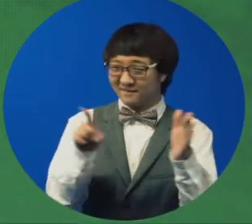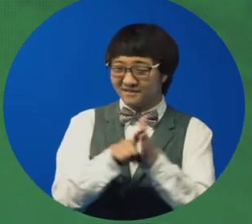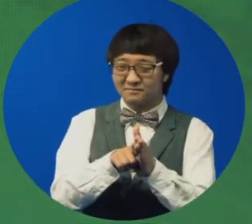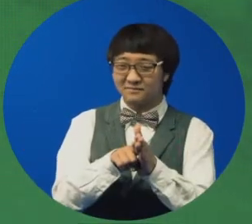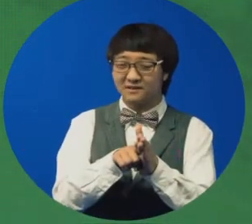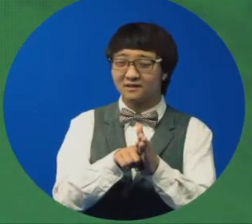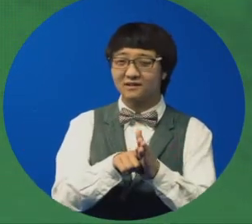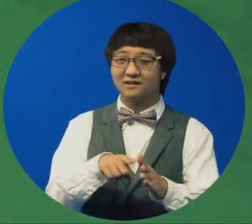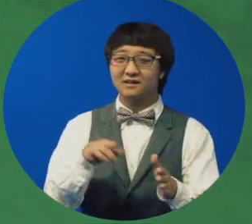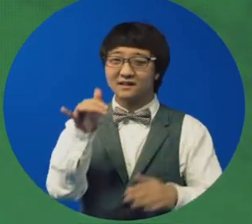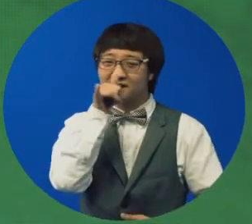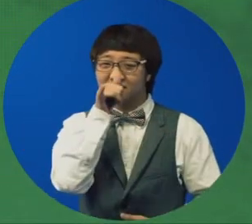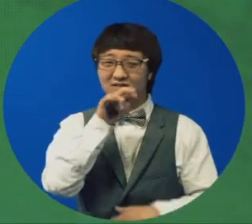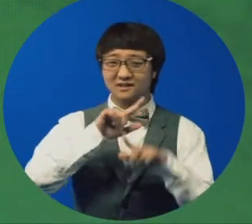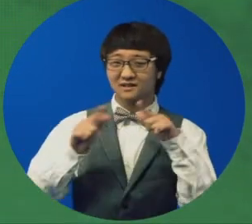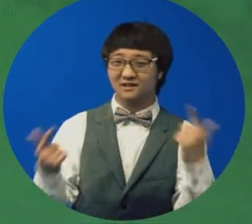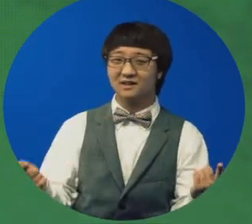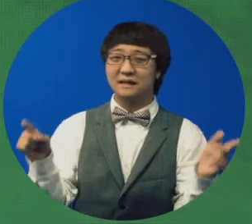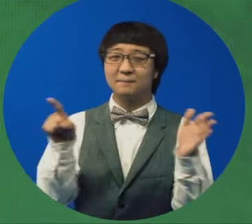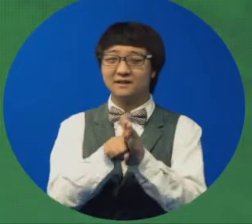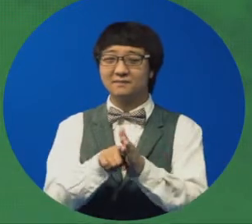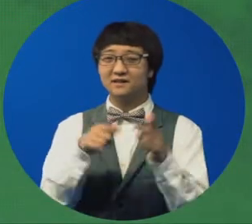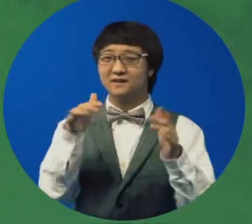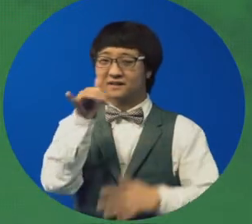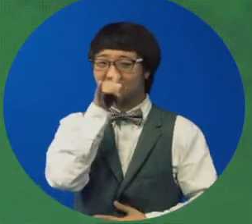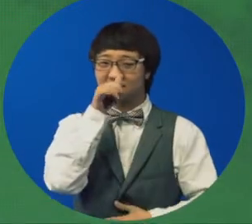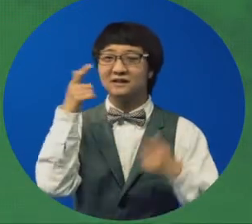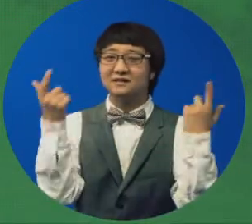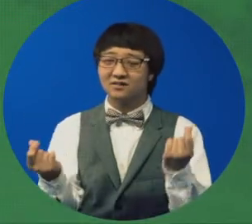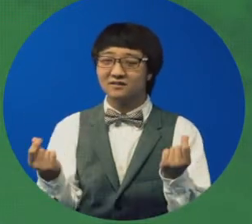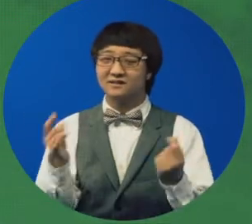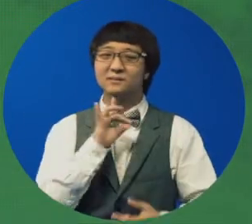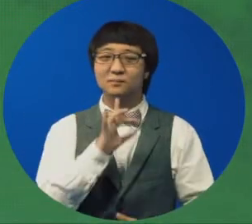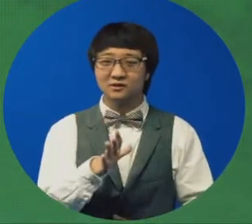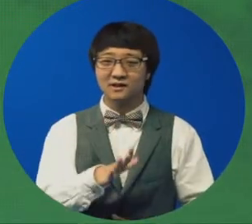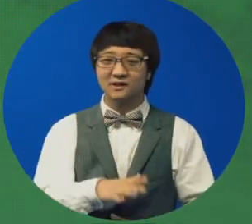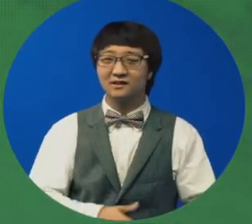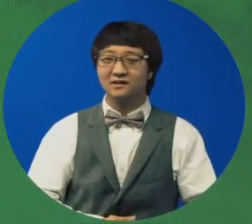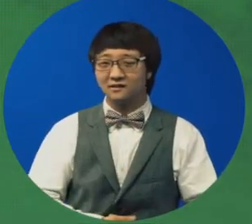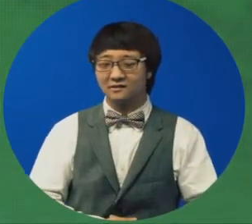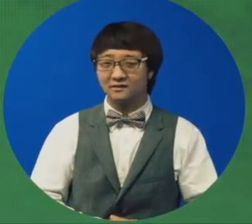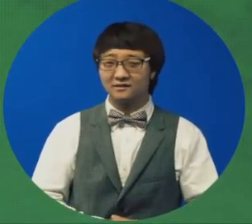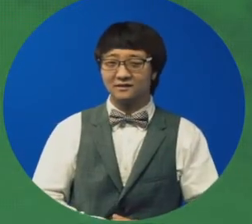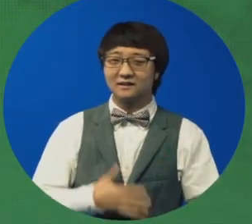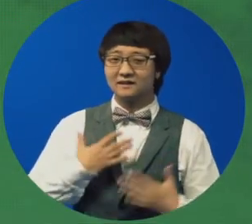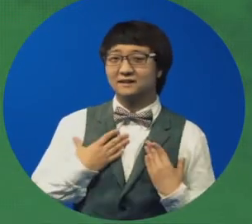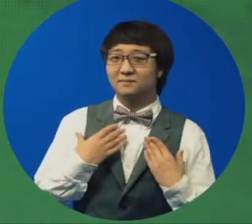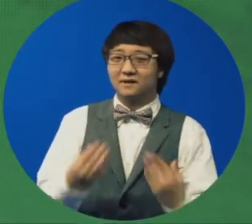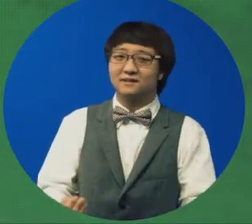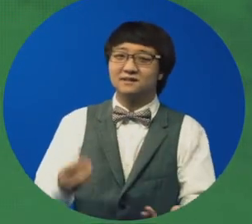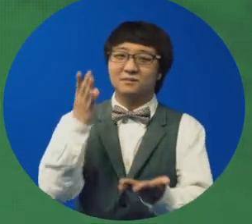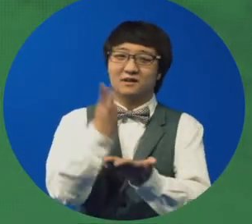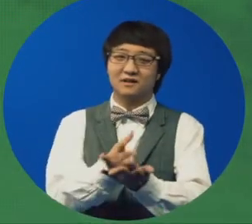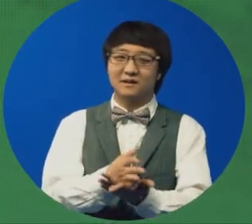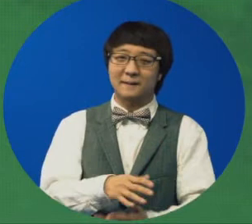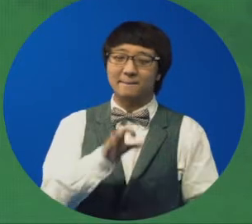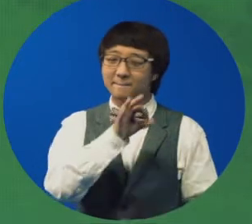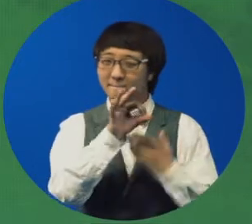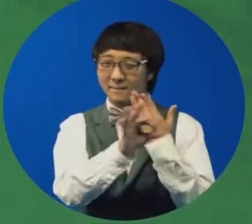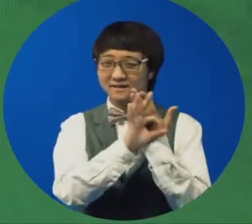것이 아니라 그들은 믿음이 있는 척 했을 뿐이니라. 실망하지 말아라. 만약 그들에게